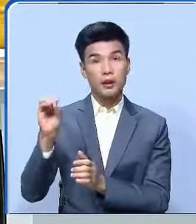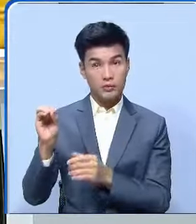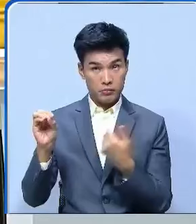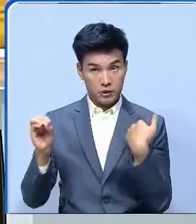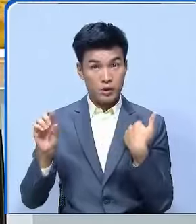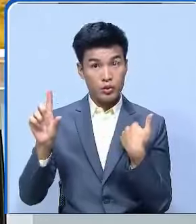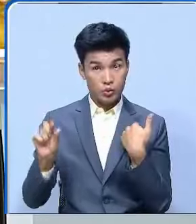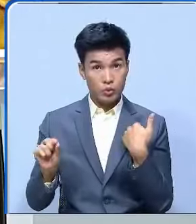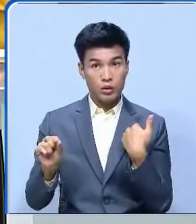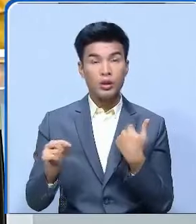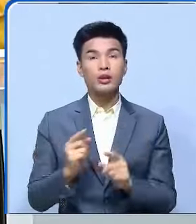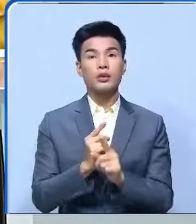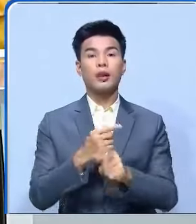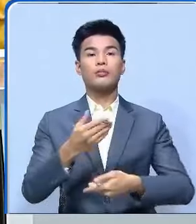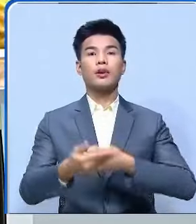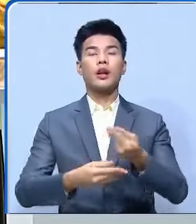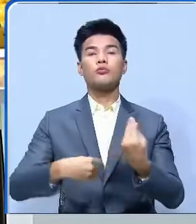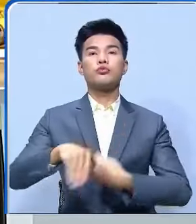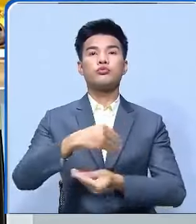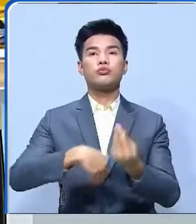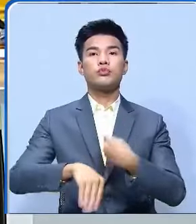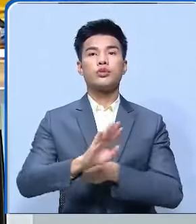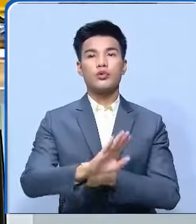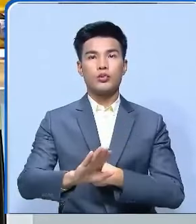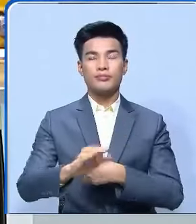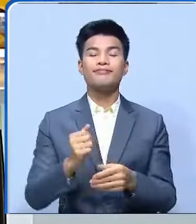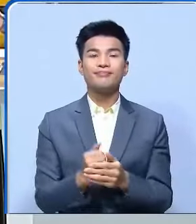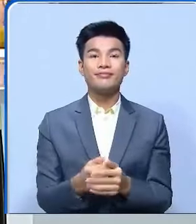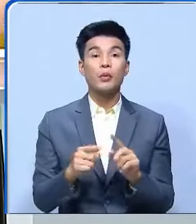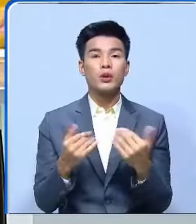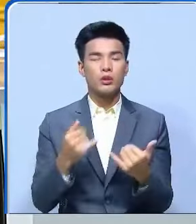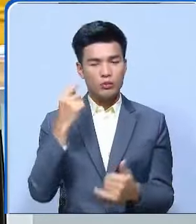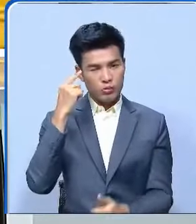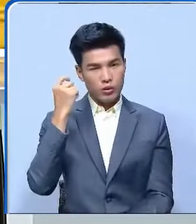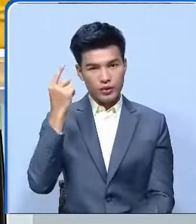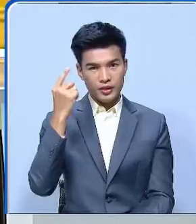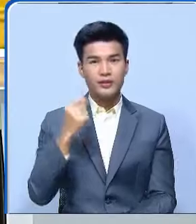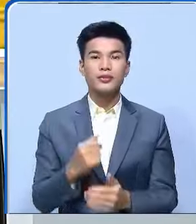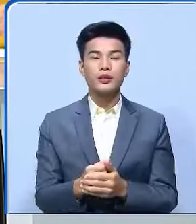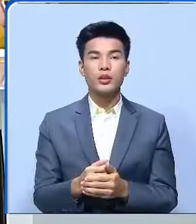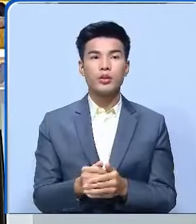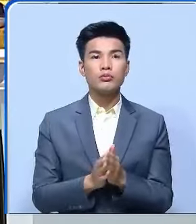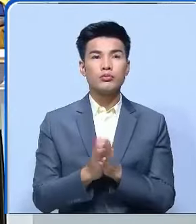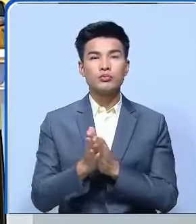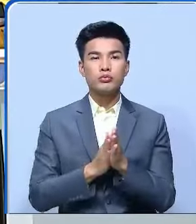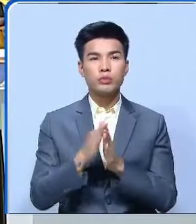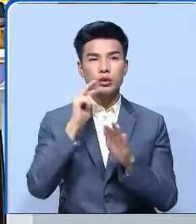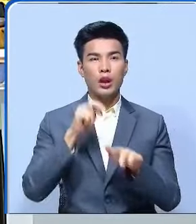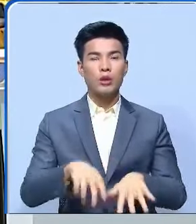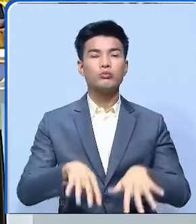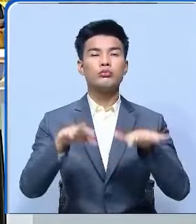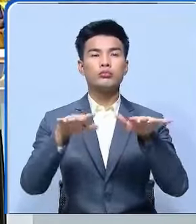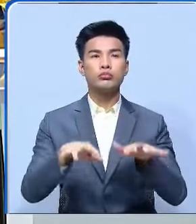นั้นก็ปล่อยให้กลไกตลาดจัดการกันเองนะคะ แต่สถานการณ์แบบนี้เข้าใจได้เลยค่ะ ค่ะ เราก็มัวแต่ลุ้นว่าน้ำมันจะขึ้นเมื่อไหร่นะคะ